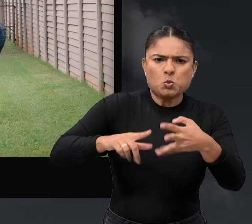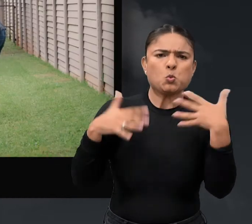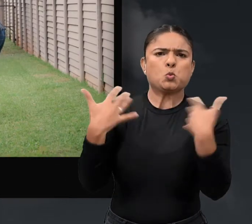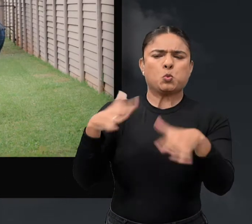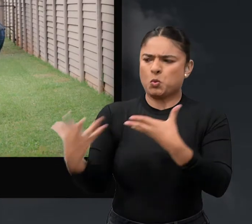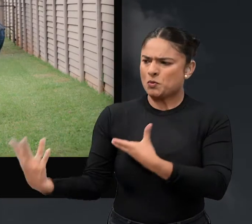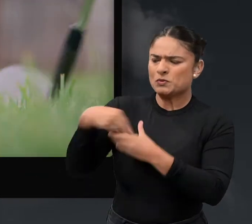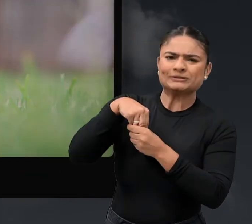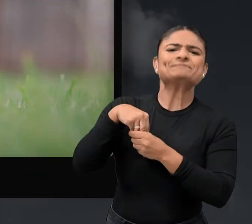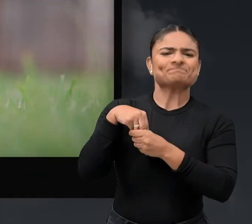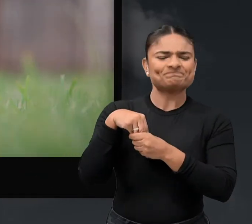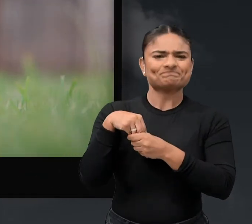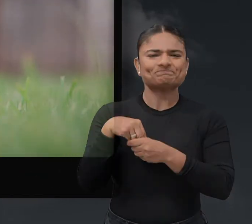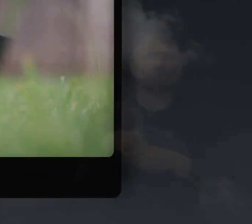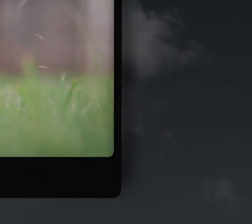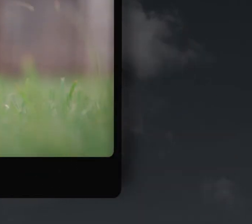en ADHD.